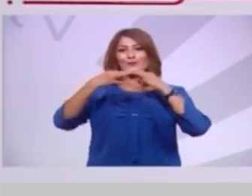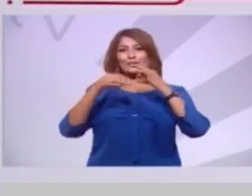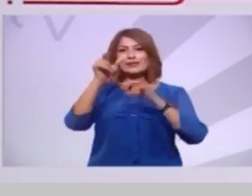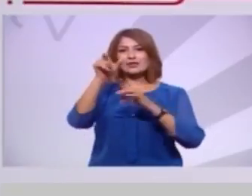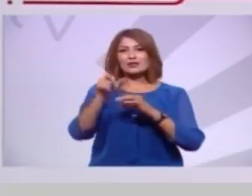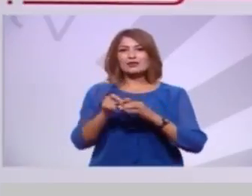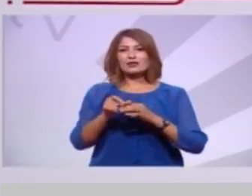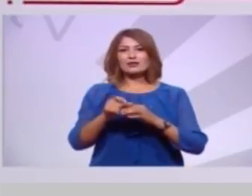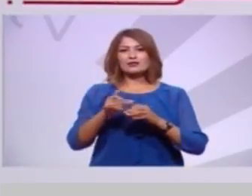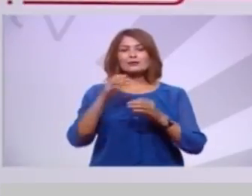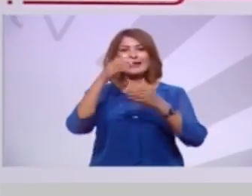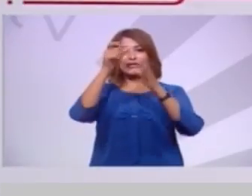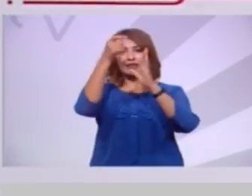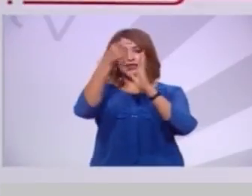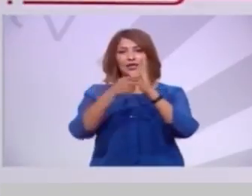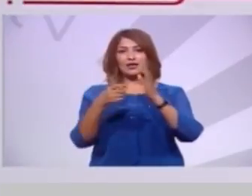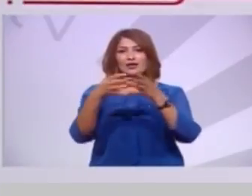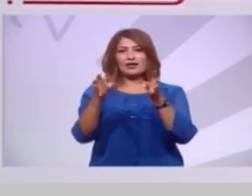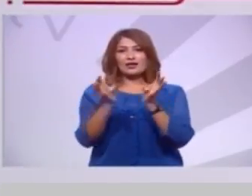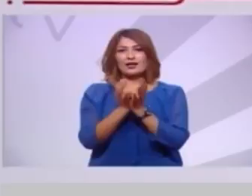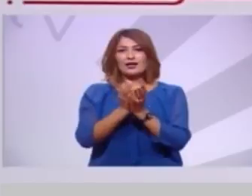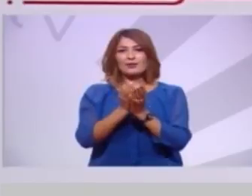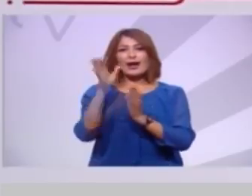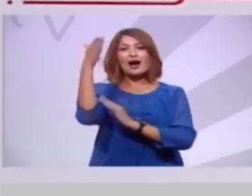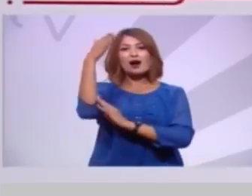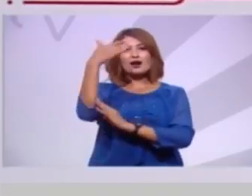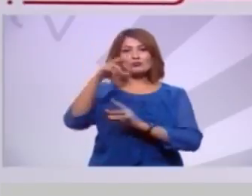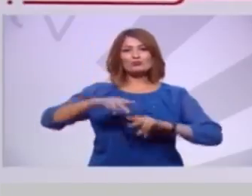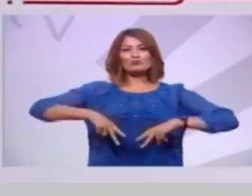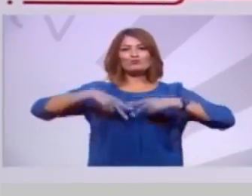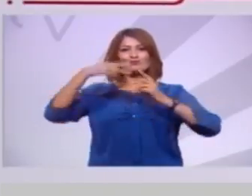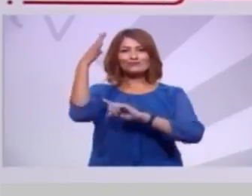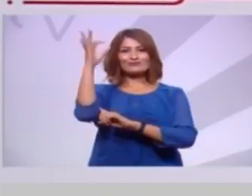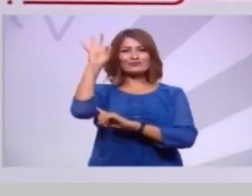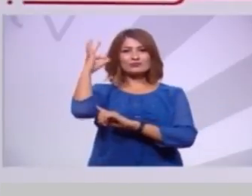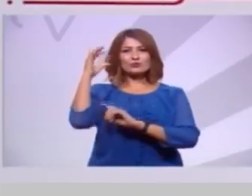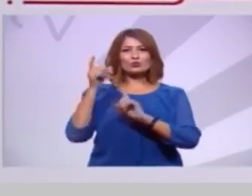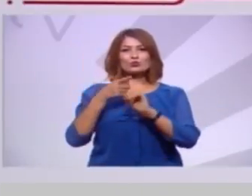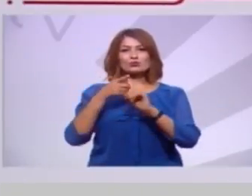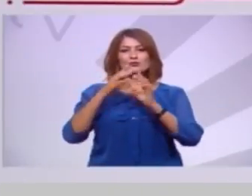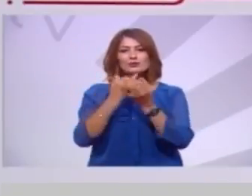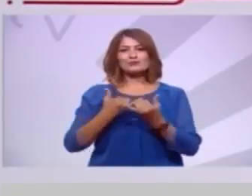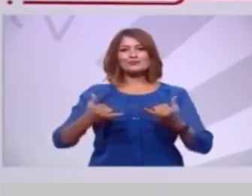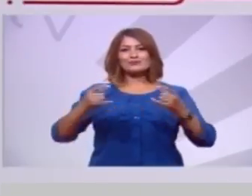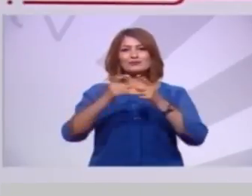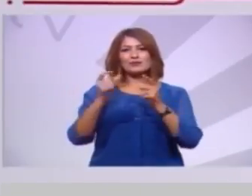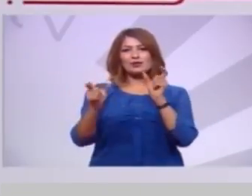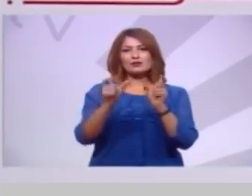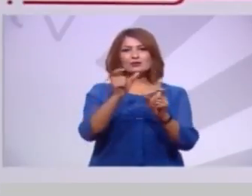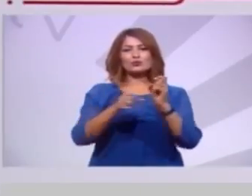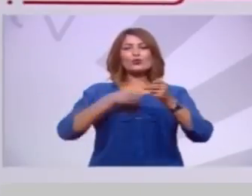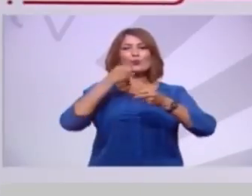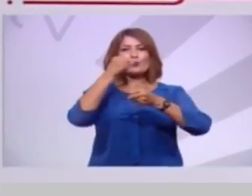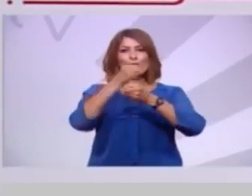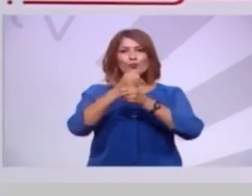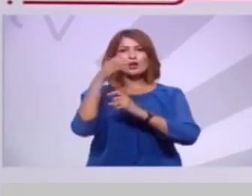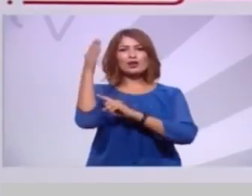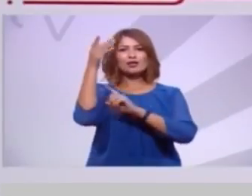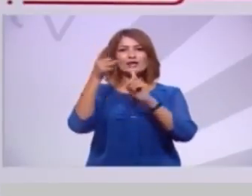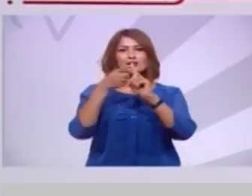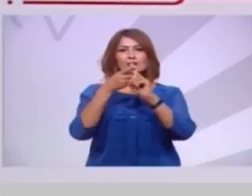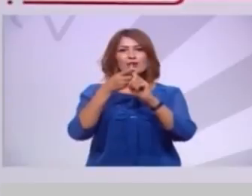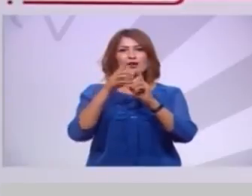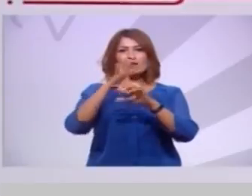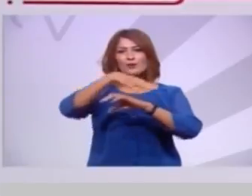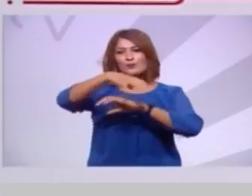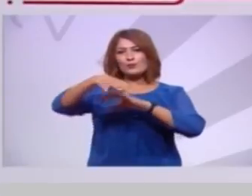التحيه نهدف من خلاله ان او كل من بالقائمه الى خدمه اهالينا فى كافه ربوع